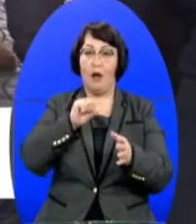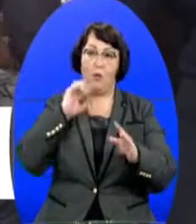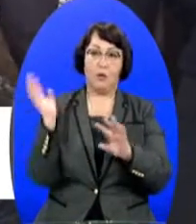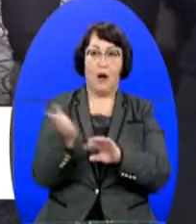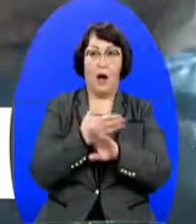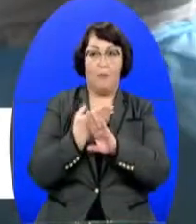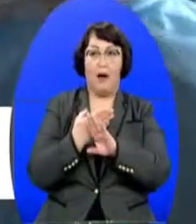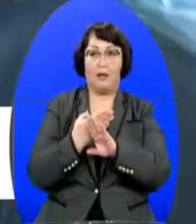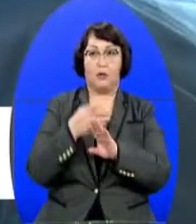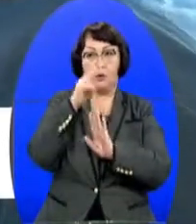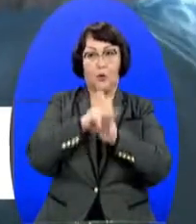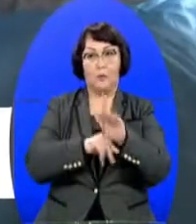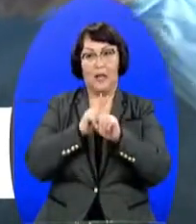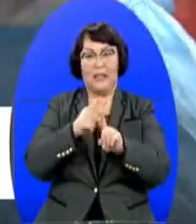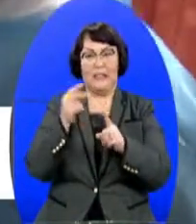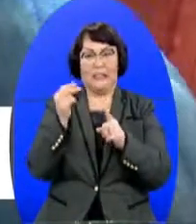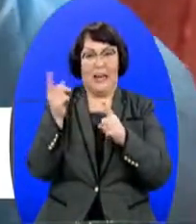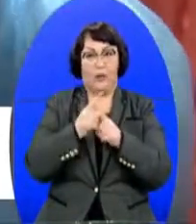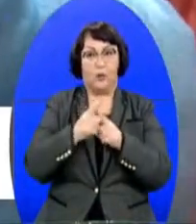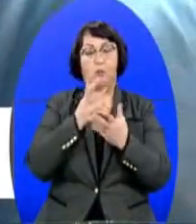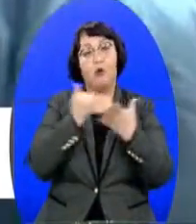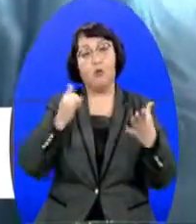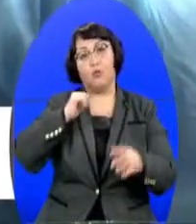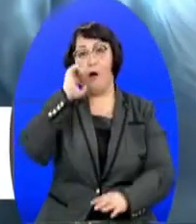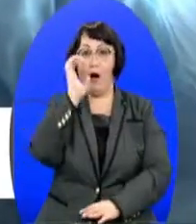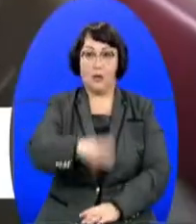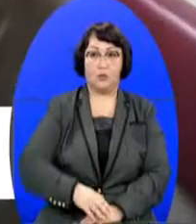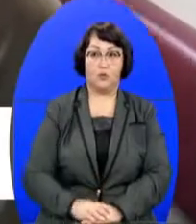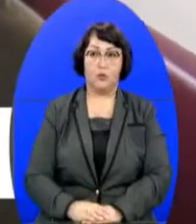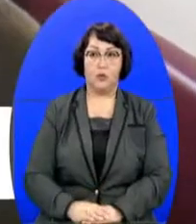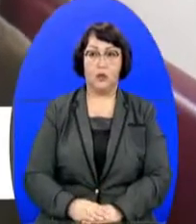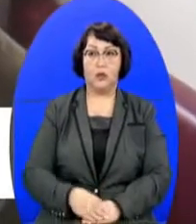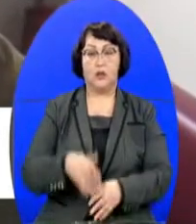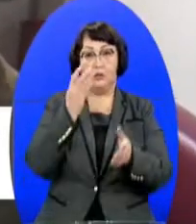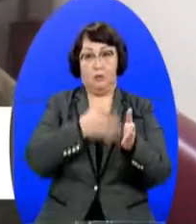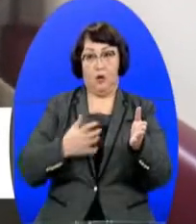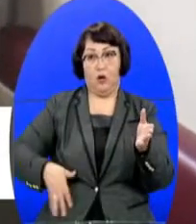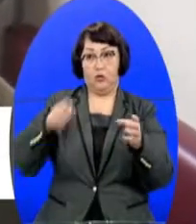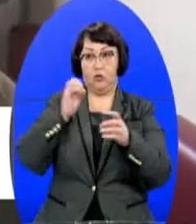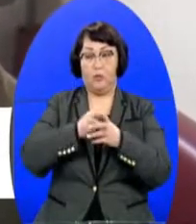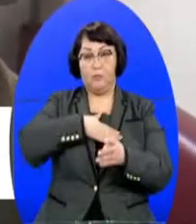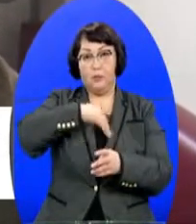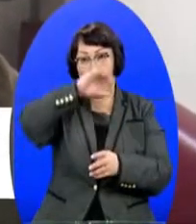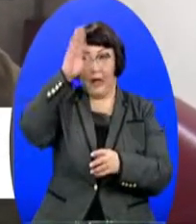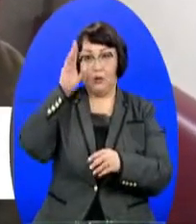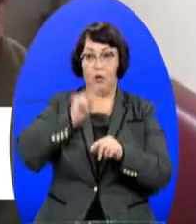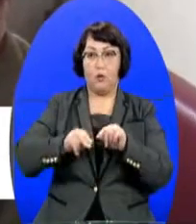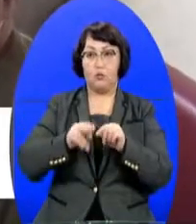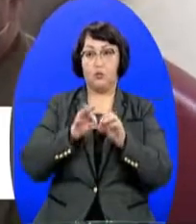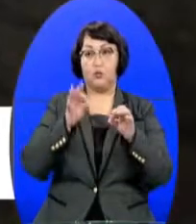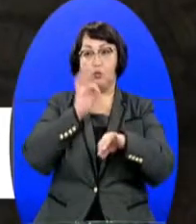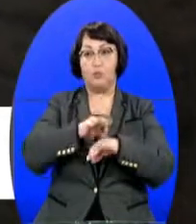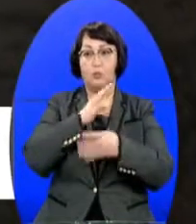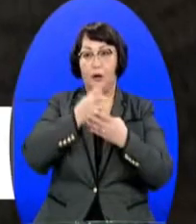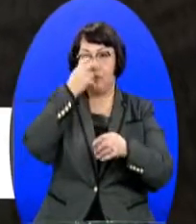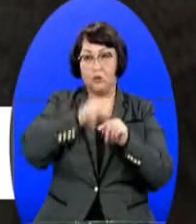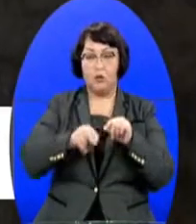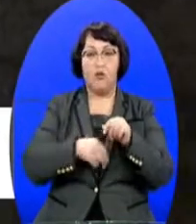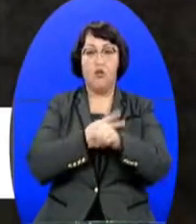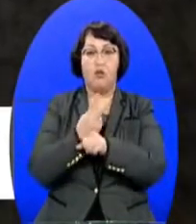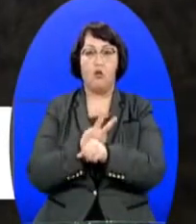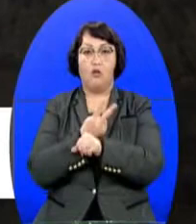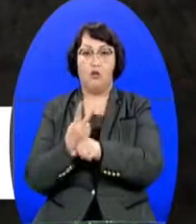вэ? Шин төрлийн коронавирусын халдвараас сэргийлэхийн тулд зорчигч бүрийн халууныг 2 цаг тутам тэмжиж байна. Мөн танд судалгааны